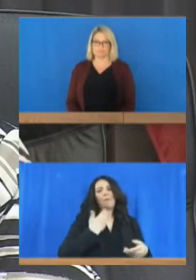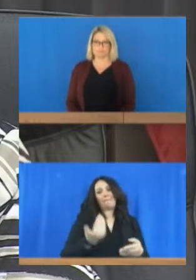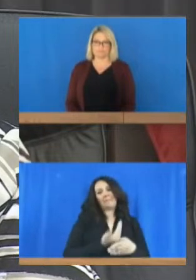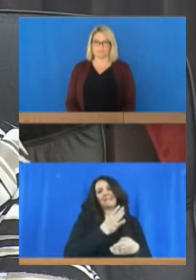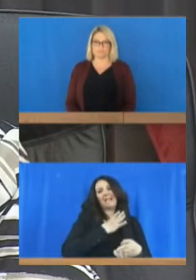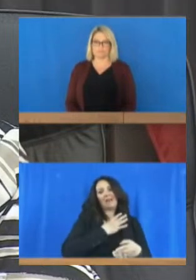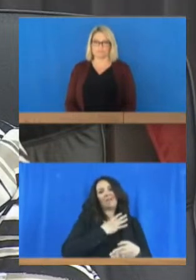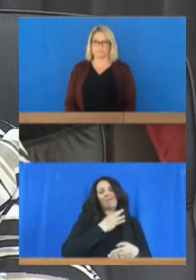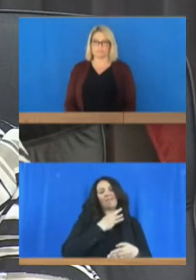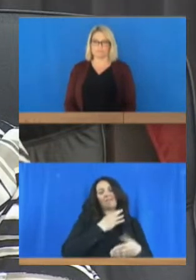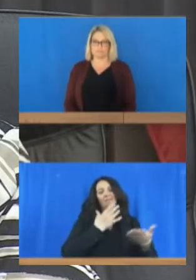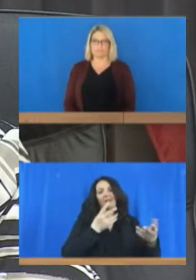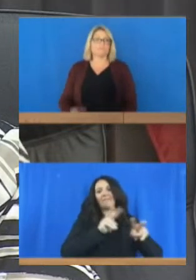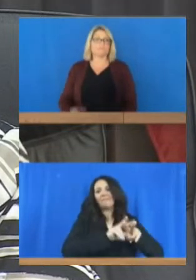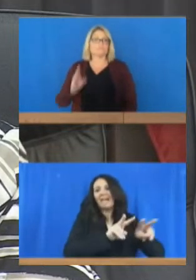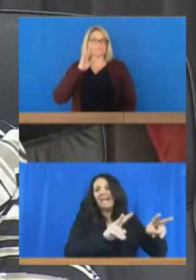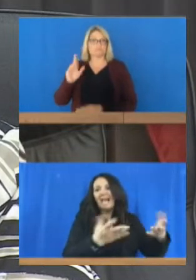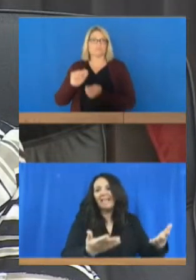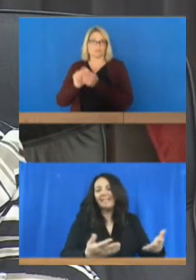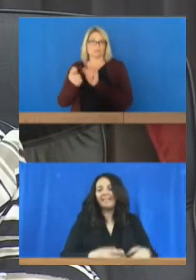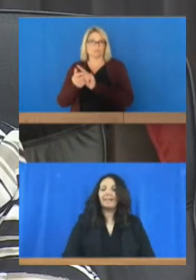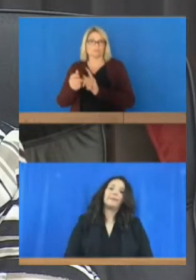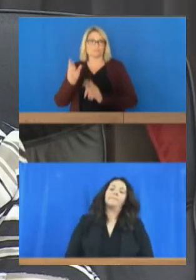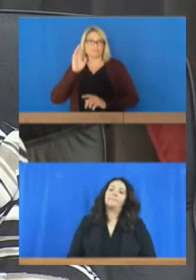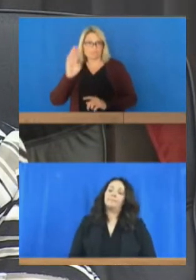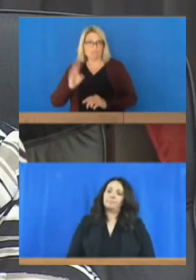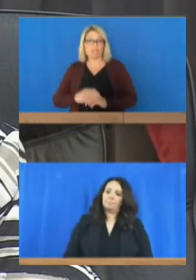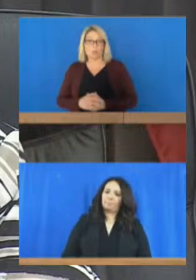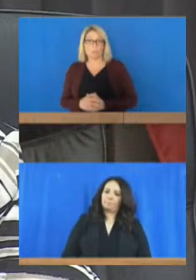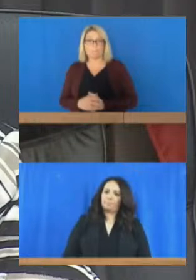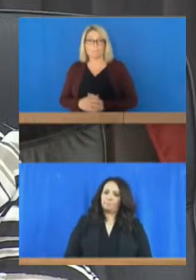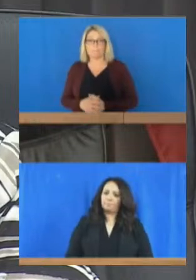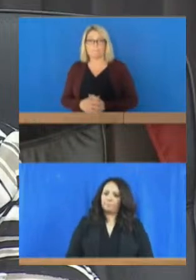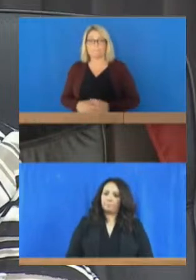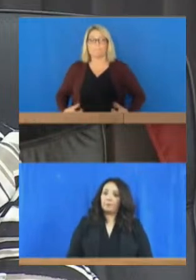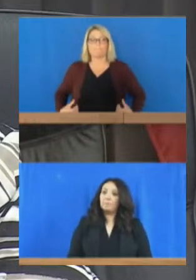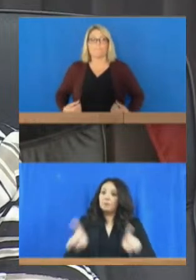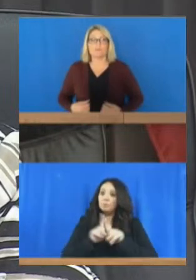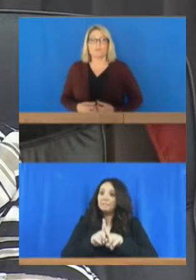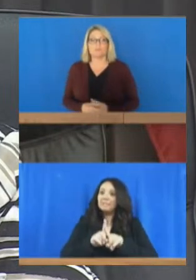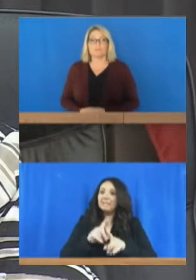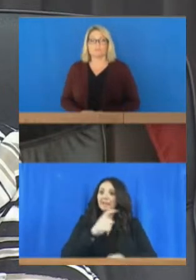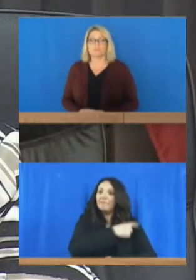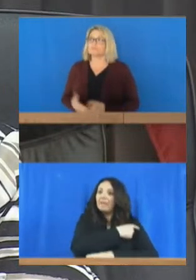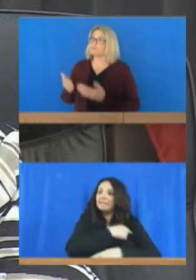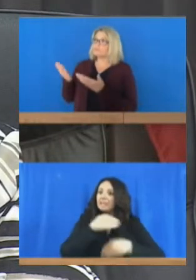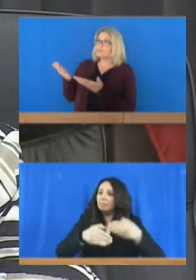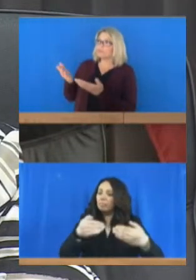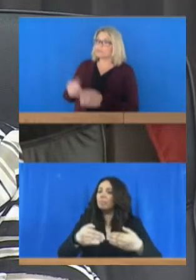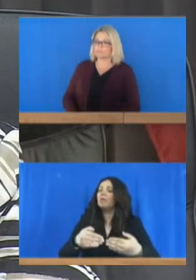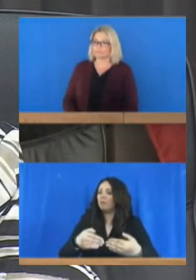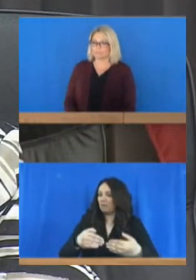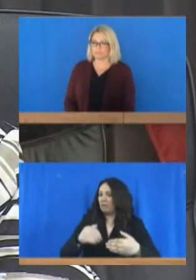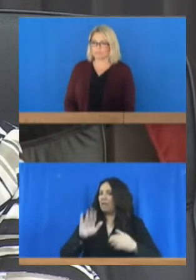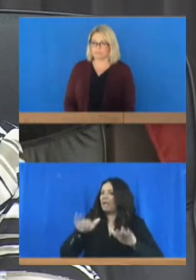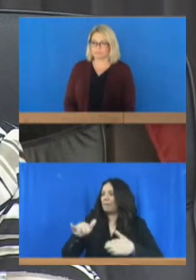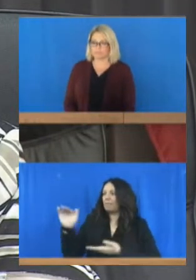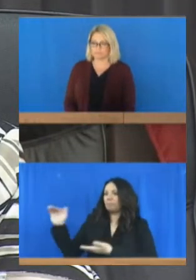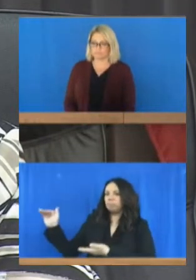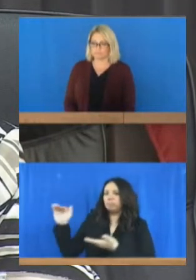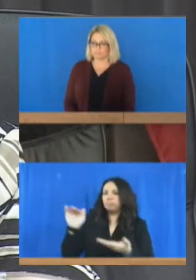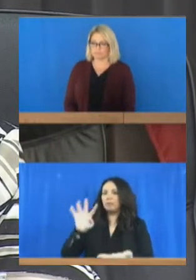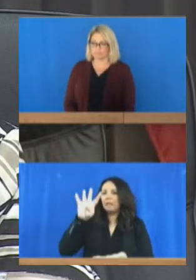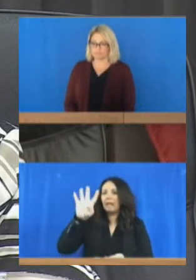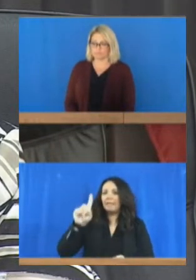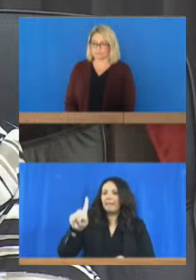atteindre la cible de juin pour que tous les néo-brunswickois qui veulent être vaccinés puissent avoir été vaccinés